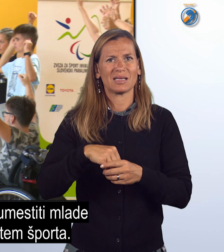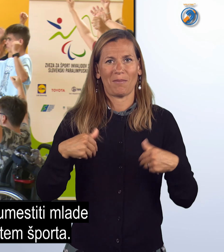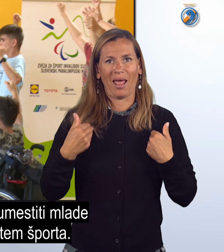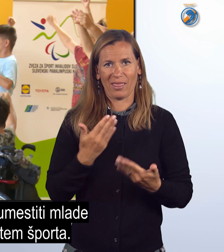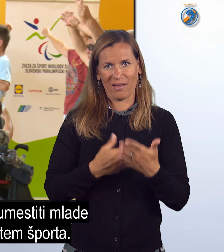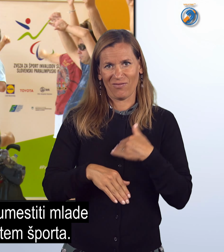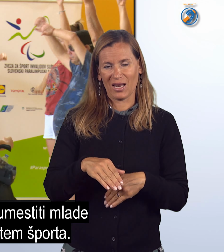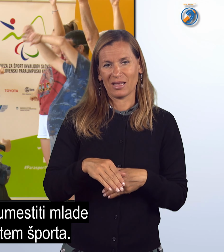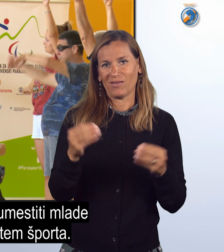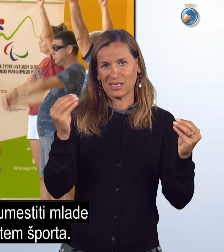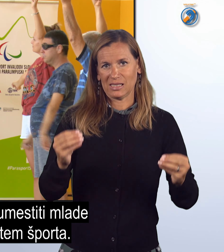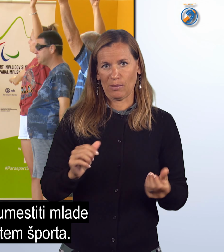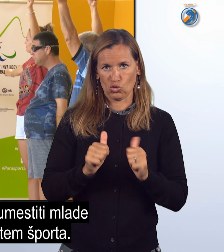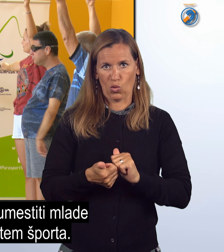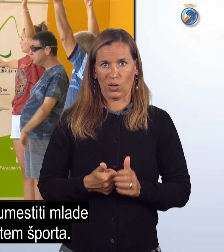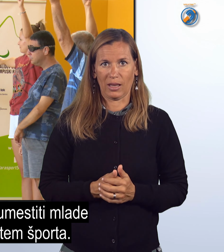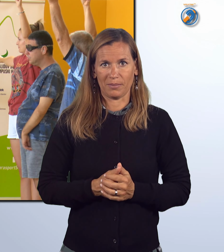športa.